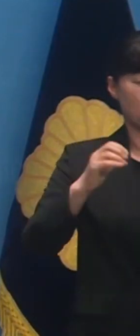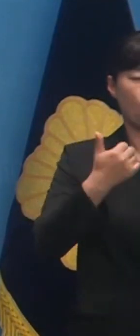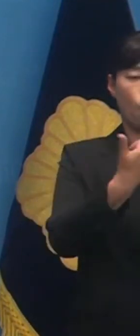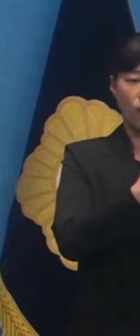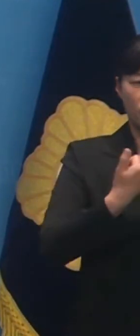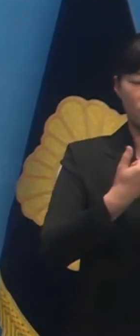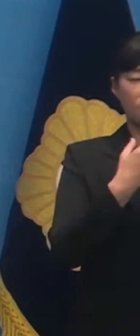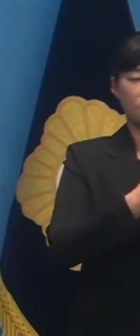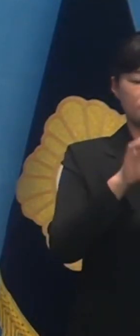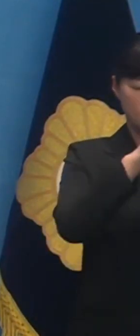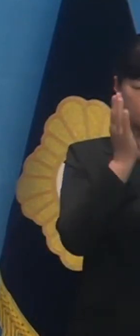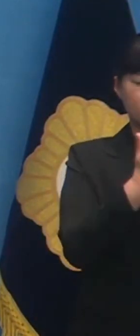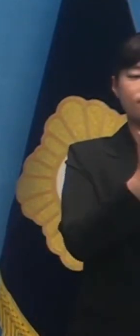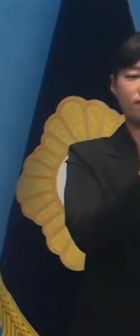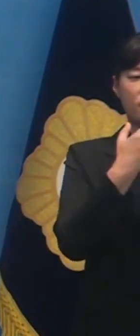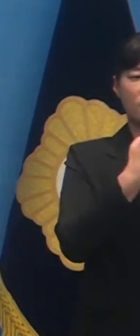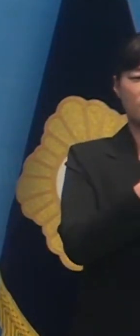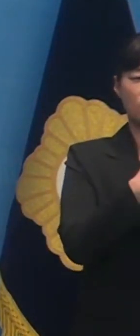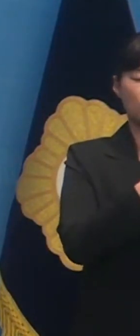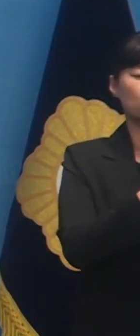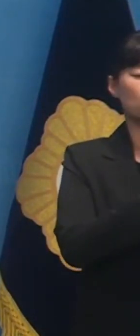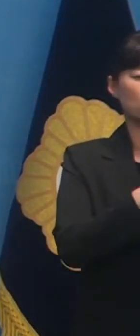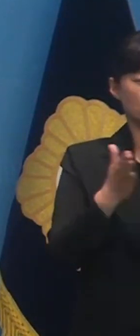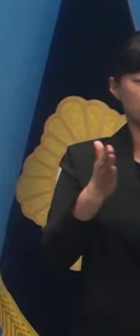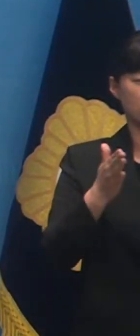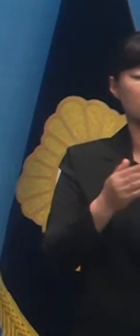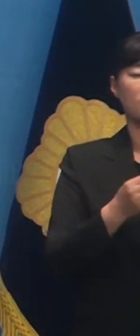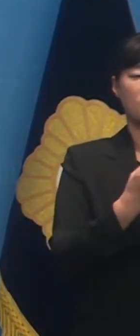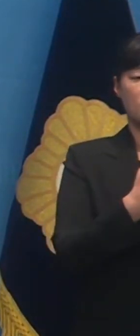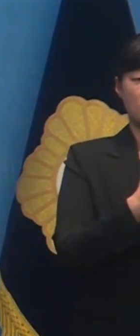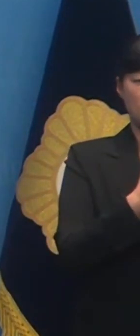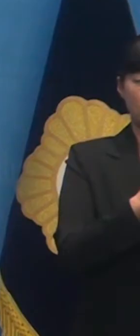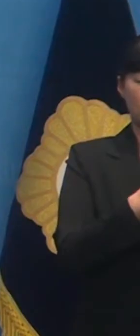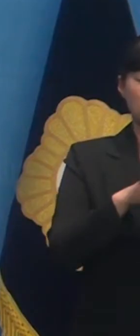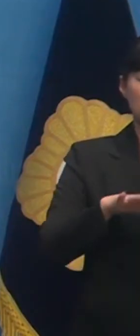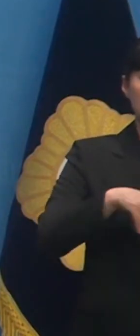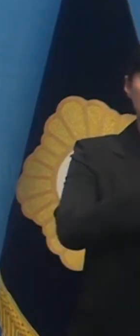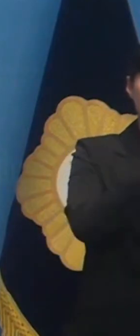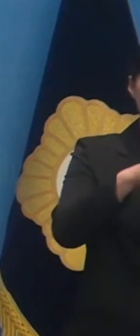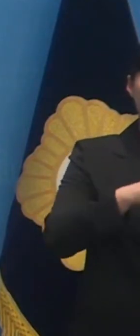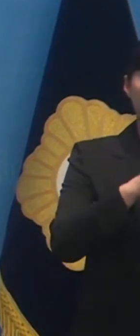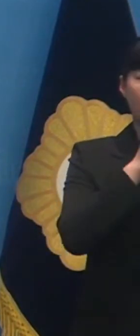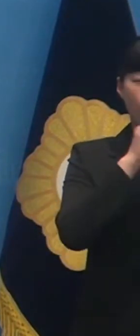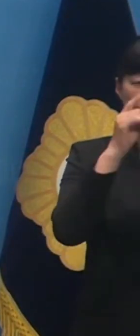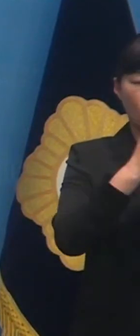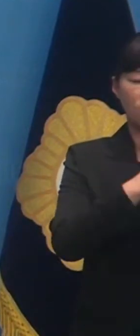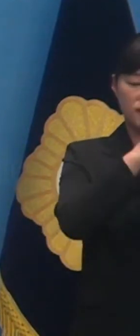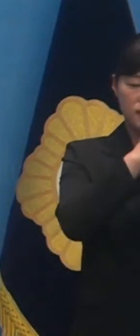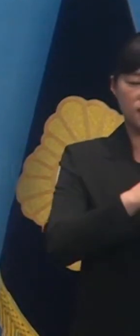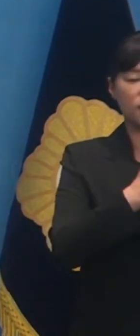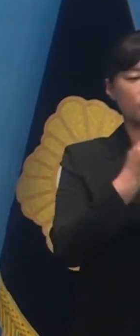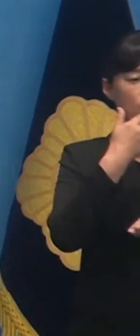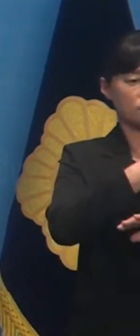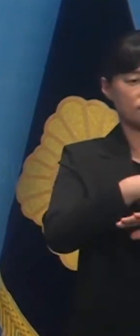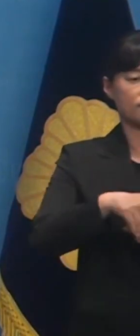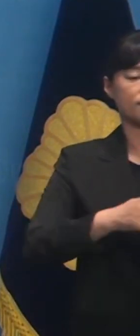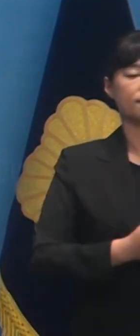전체 회의를 열어서 에이펙 준비 기획단 등을 대상으로 업무 현안 진행 보고를 진행할 예정입니다.